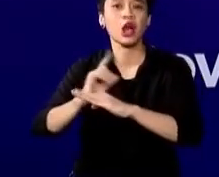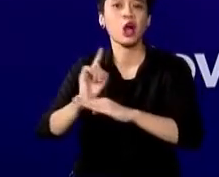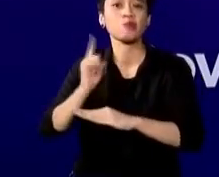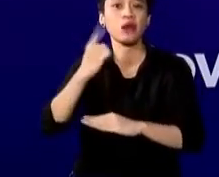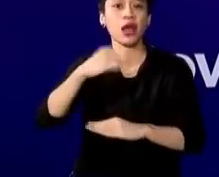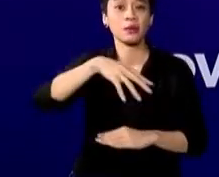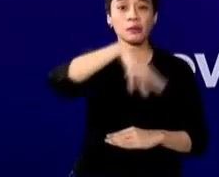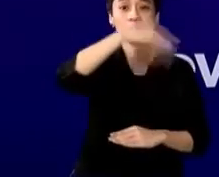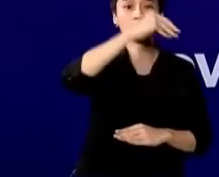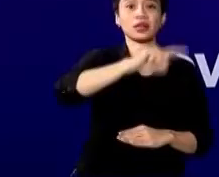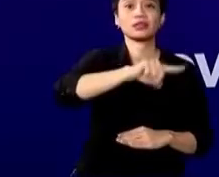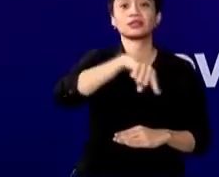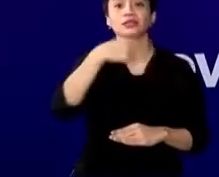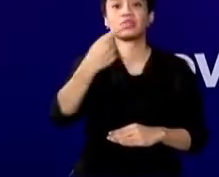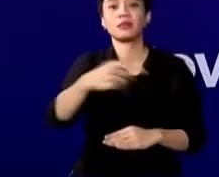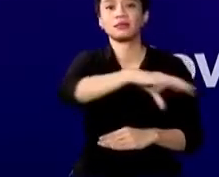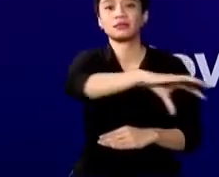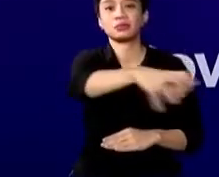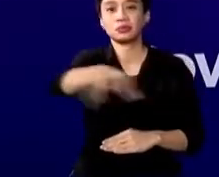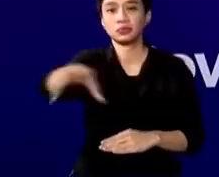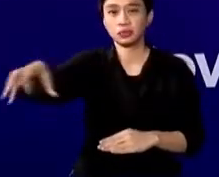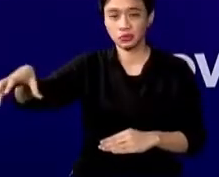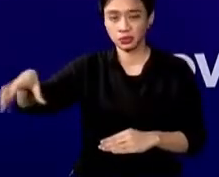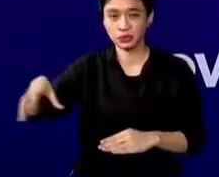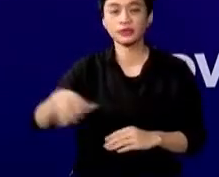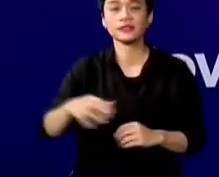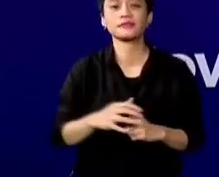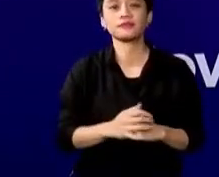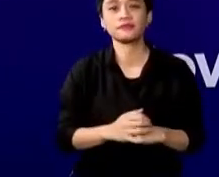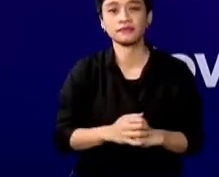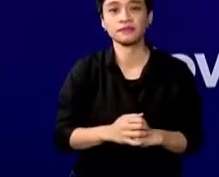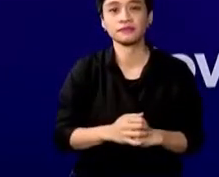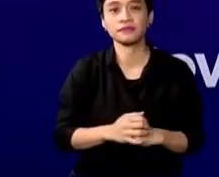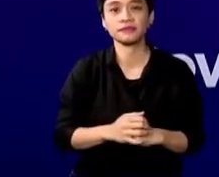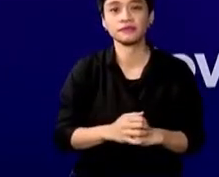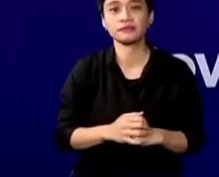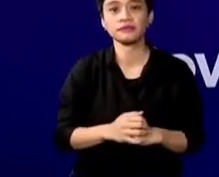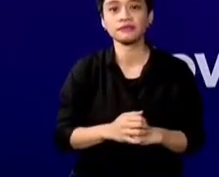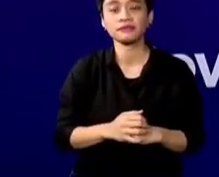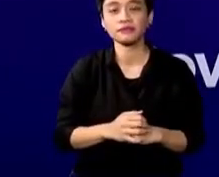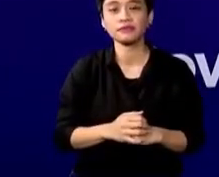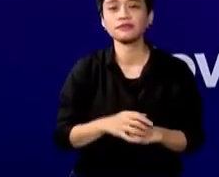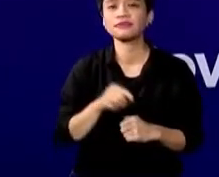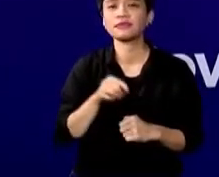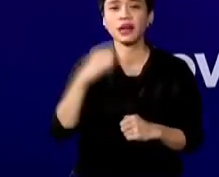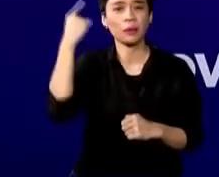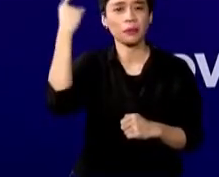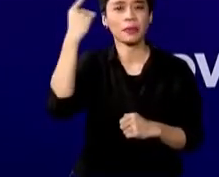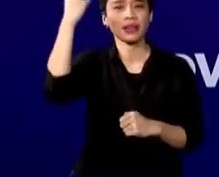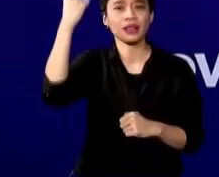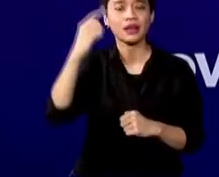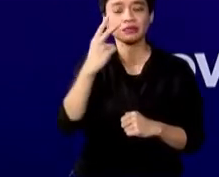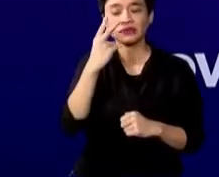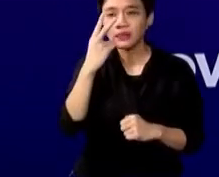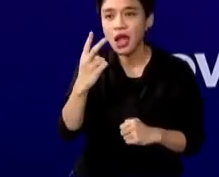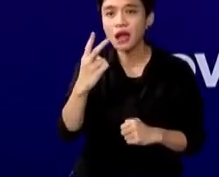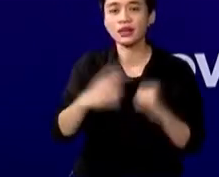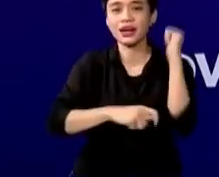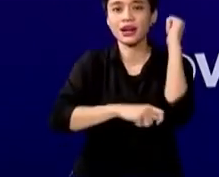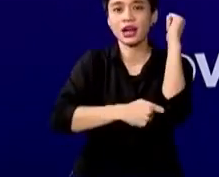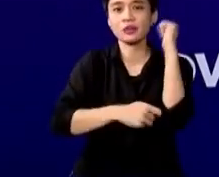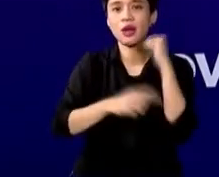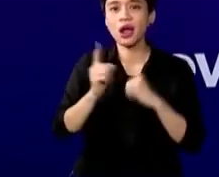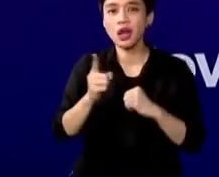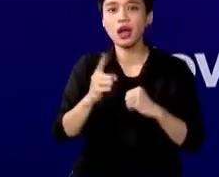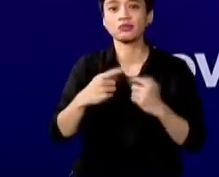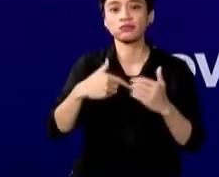pusat sampai ke wilayah maupun ke daerah dan tentu ini adalah eh respons pemerintah Bagaimana penanggulangan